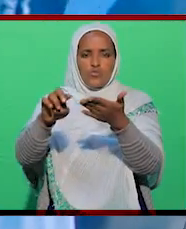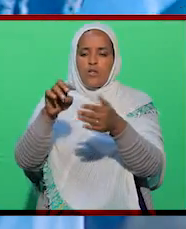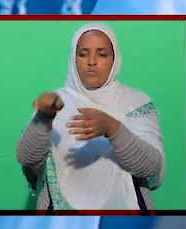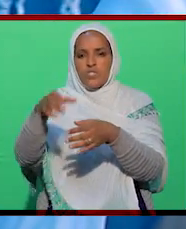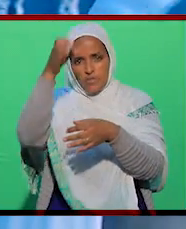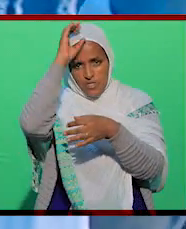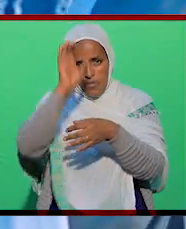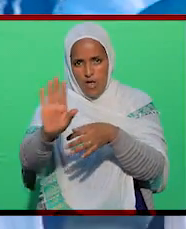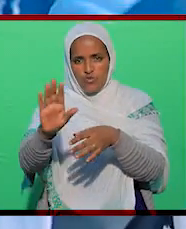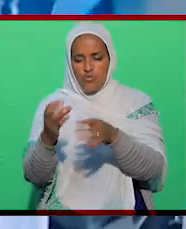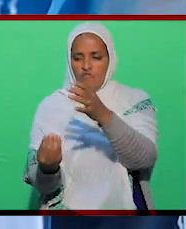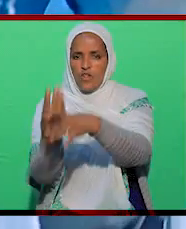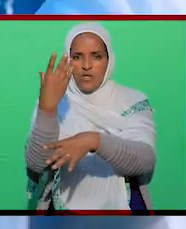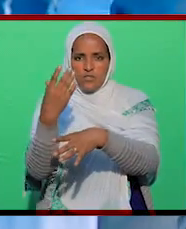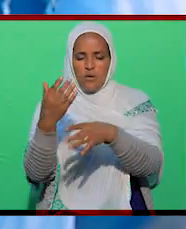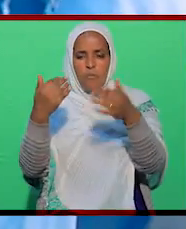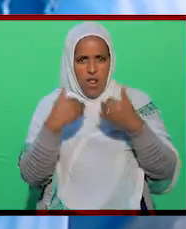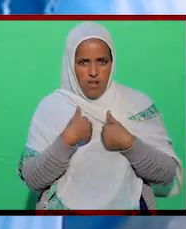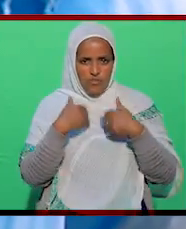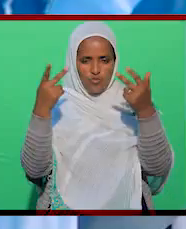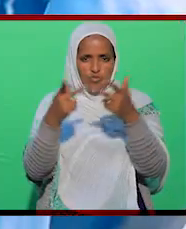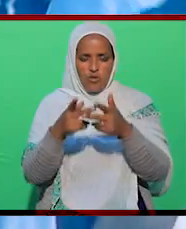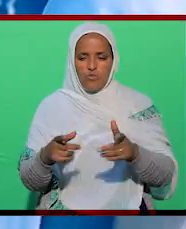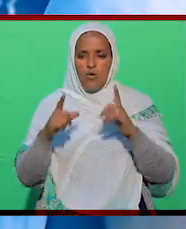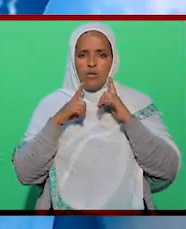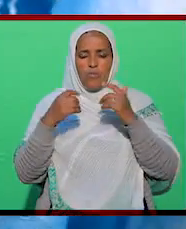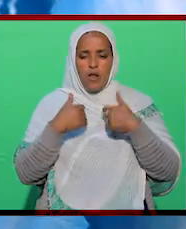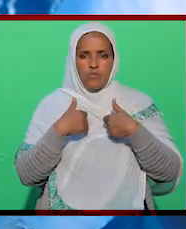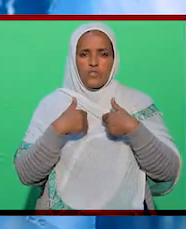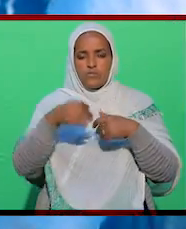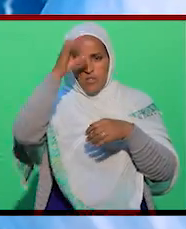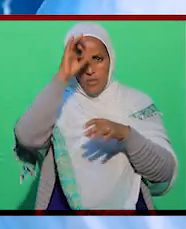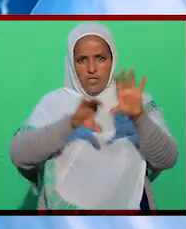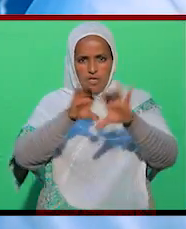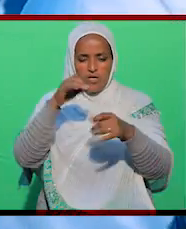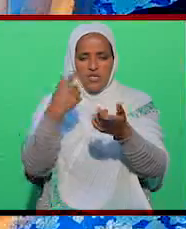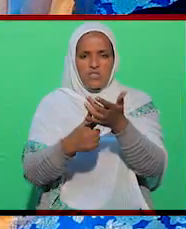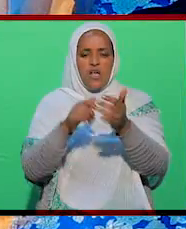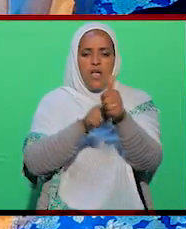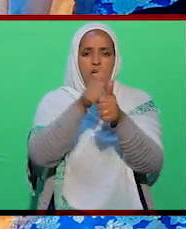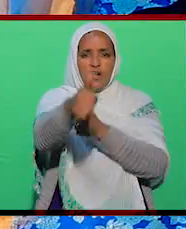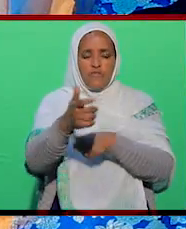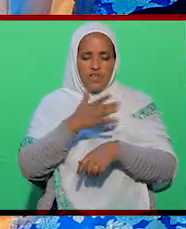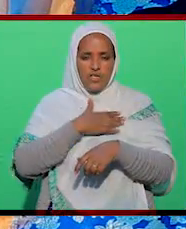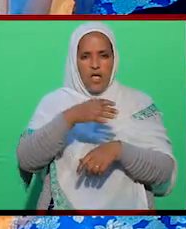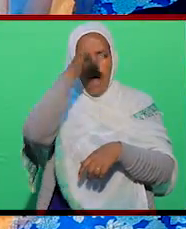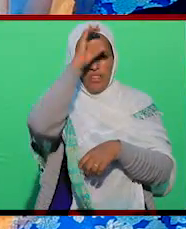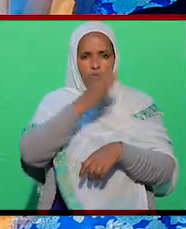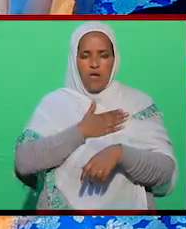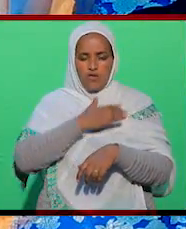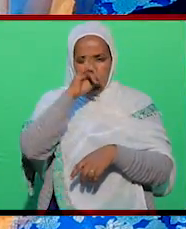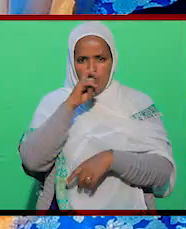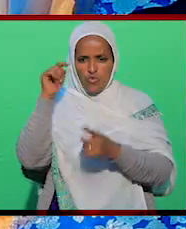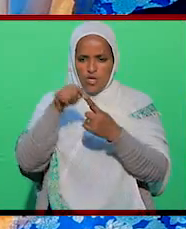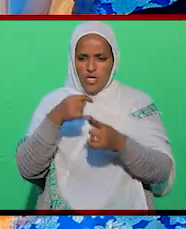በቅዱሳን በጸበላቸው በፈለቀበት ጸበል ባለበት ነዋሪያ የታወቀ ጸበል ባለበት ይደረጋል። ከዛ ያለፈ እኔ አጥማቂ